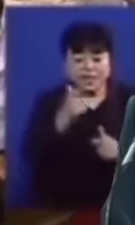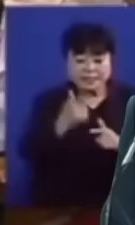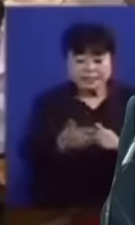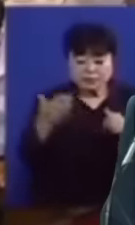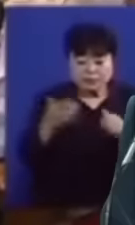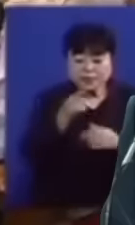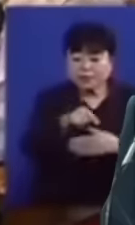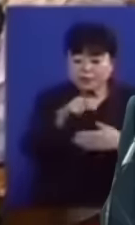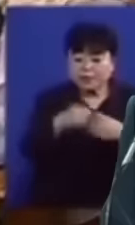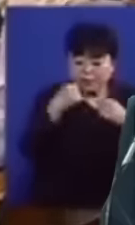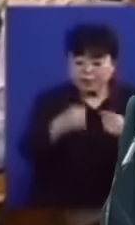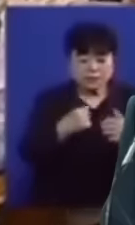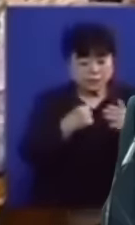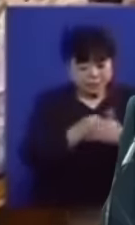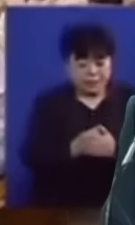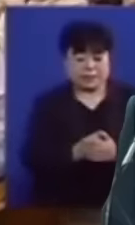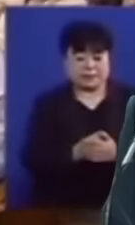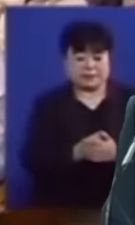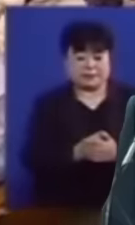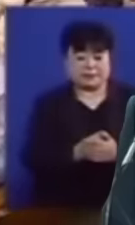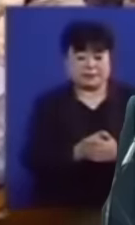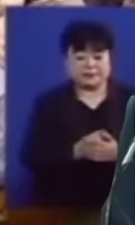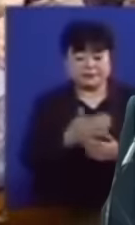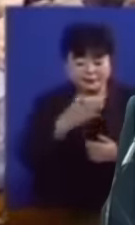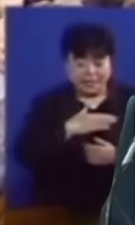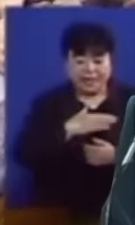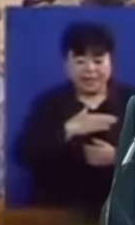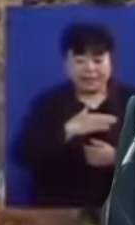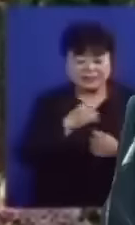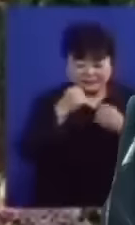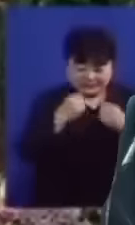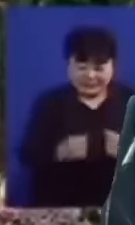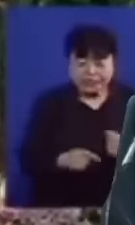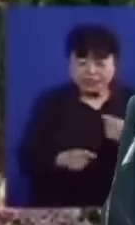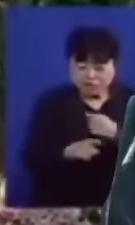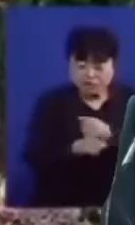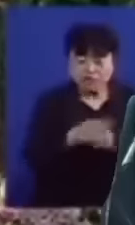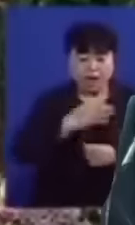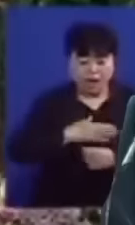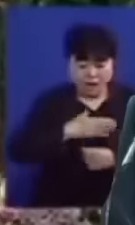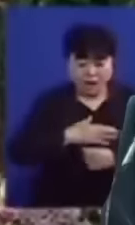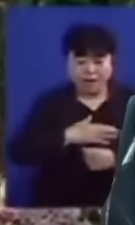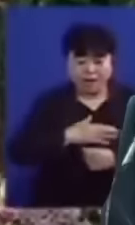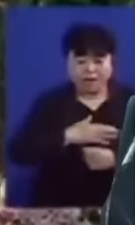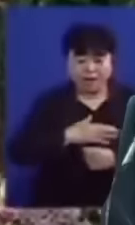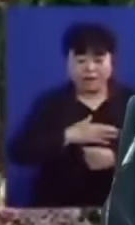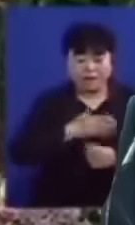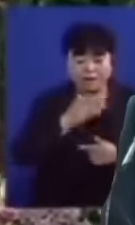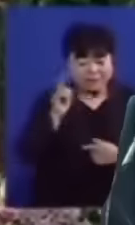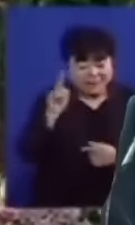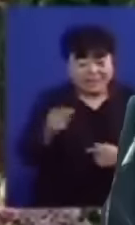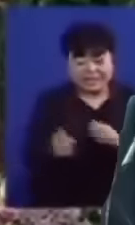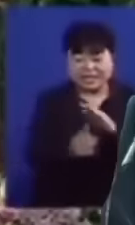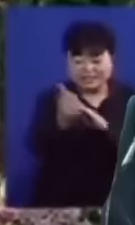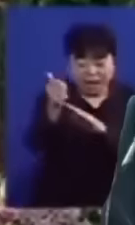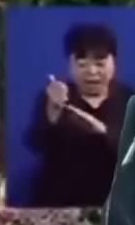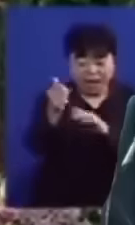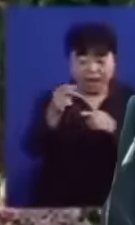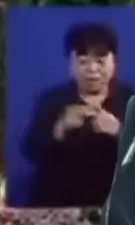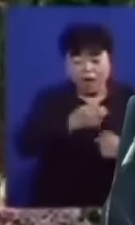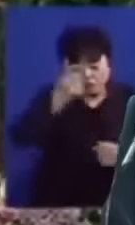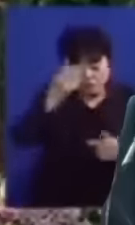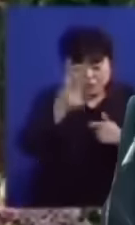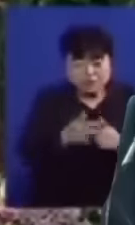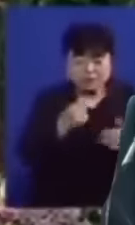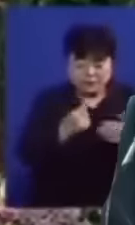예수님이 내 마음에 계심으로 나는 사는 이유도 알고 내일의 희망과 꿈도